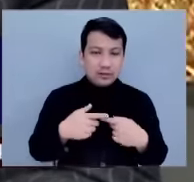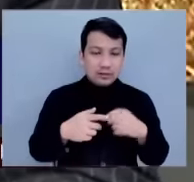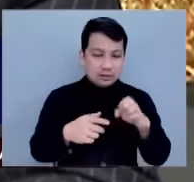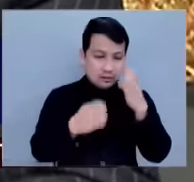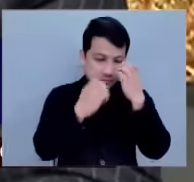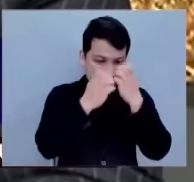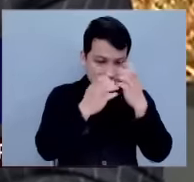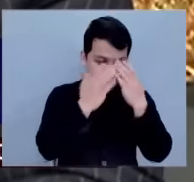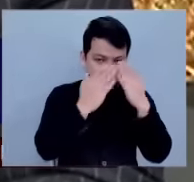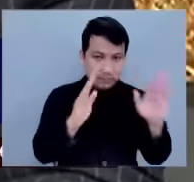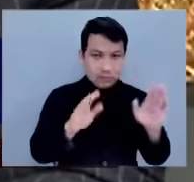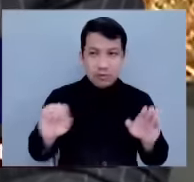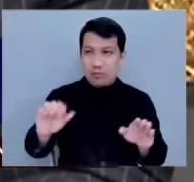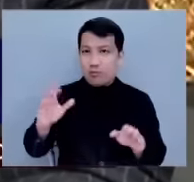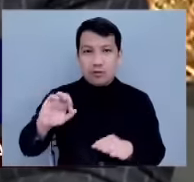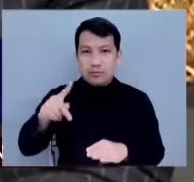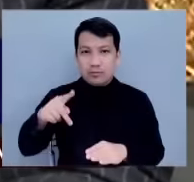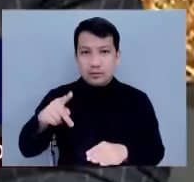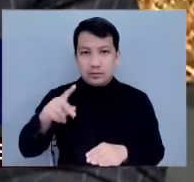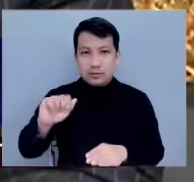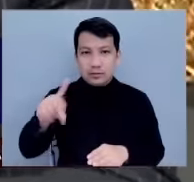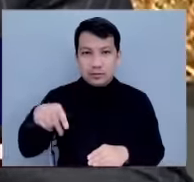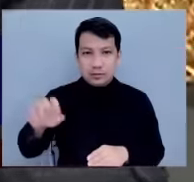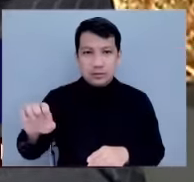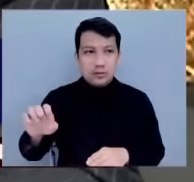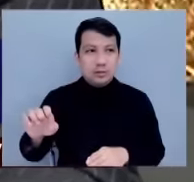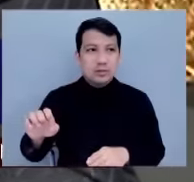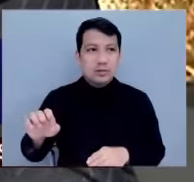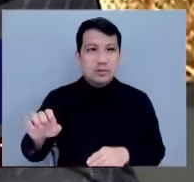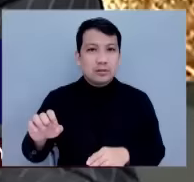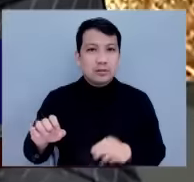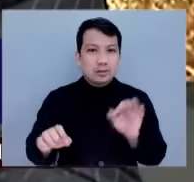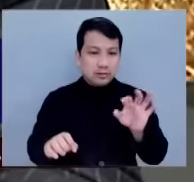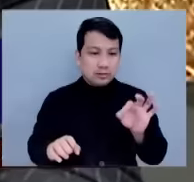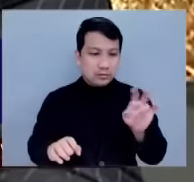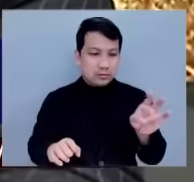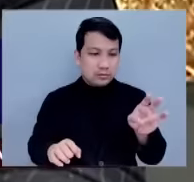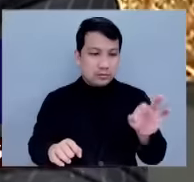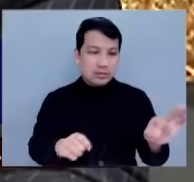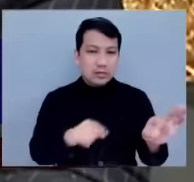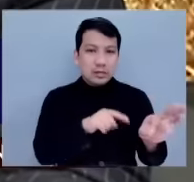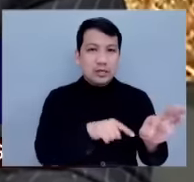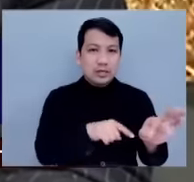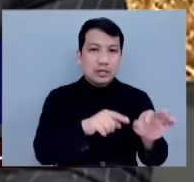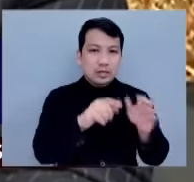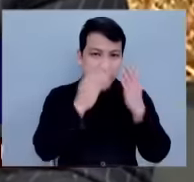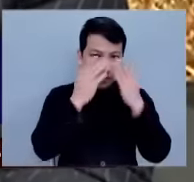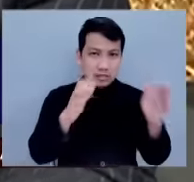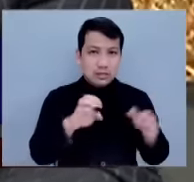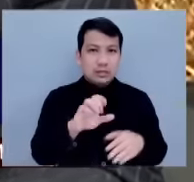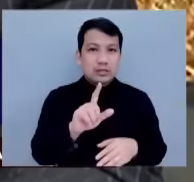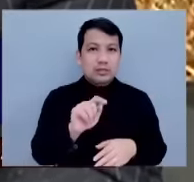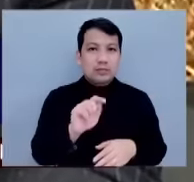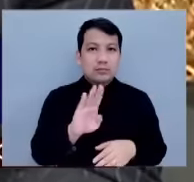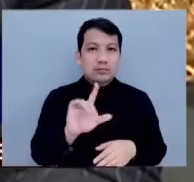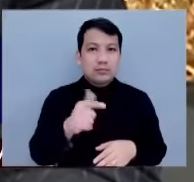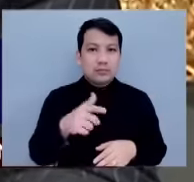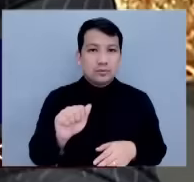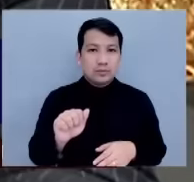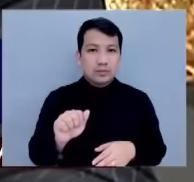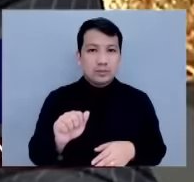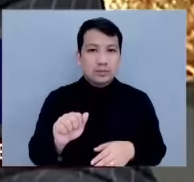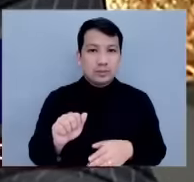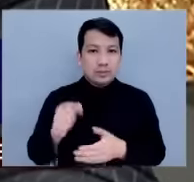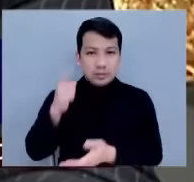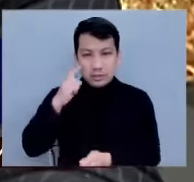yun ng desisyon, no, na 1979 pa lang nandun na yung Eat Bulaga. Samantalang